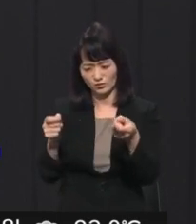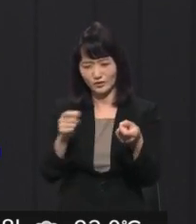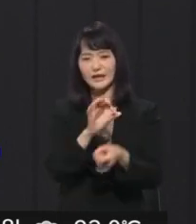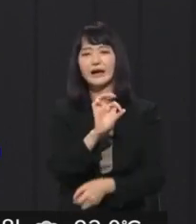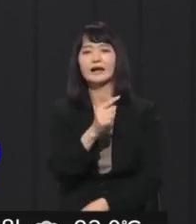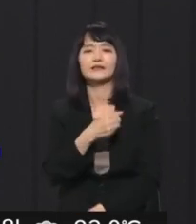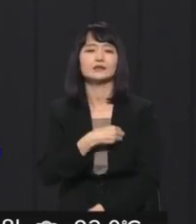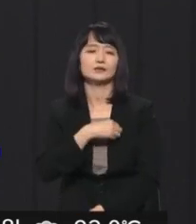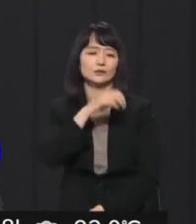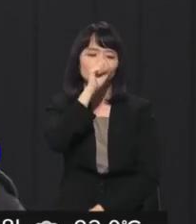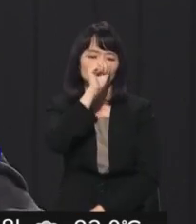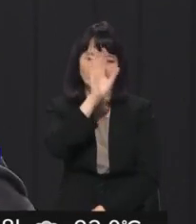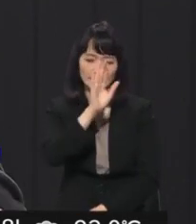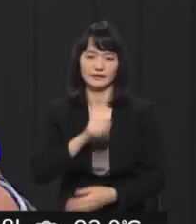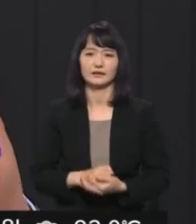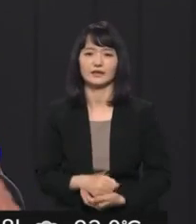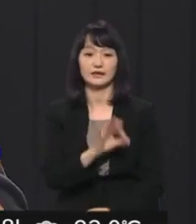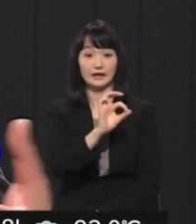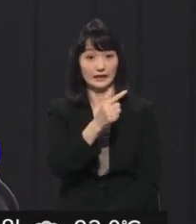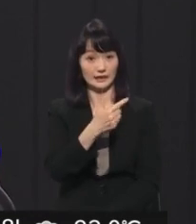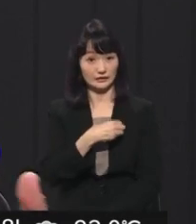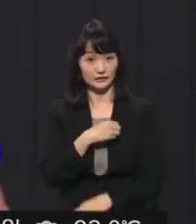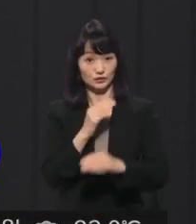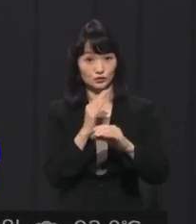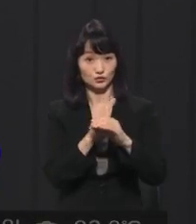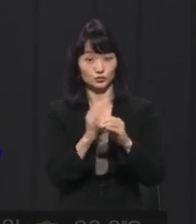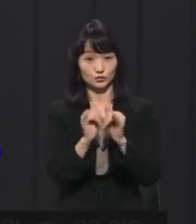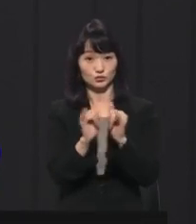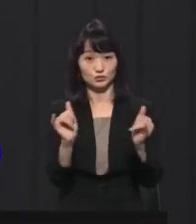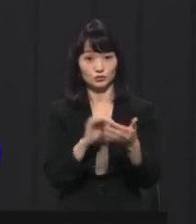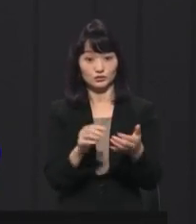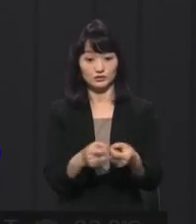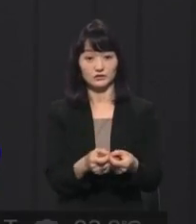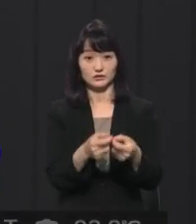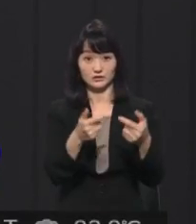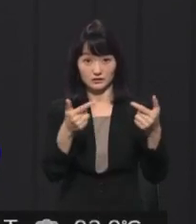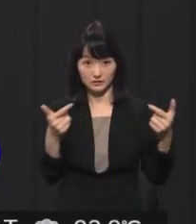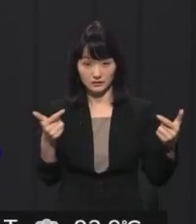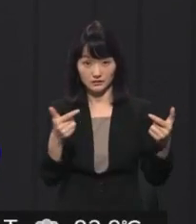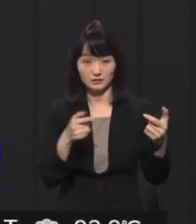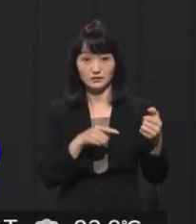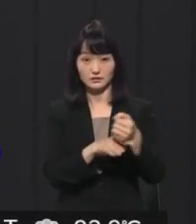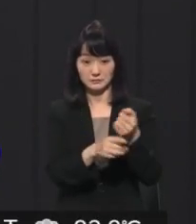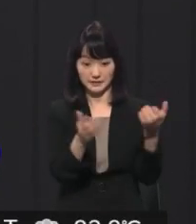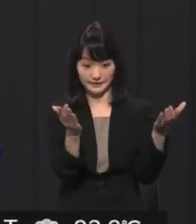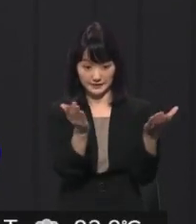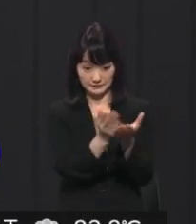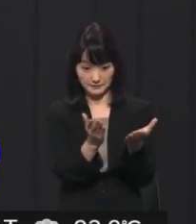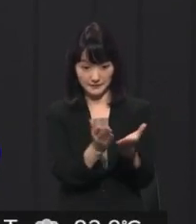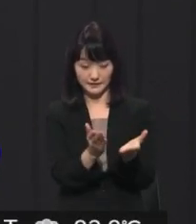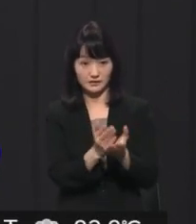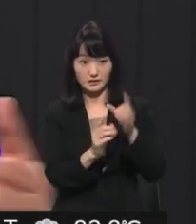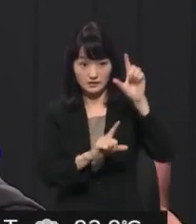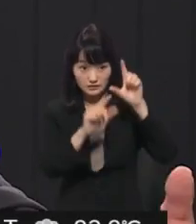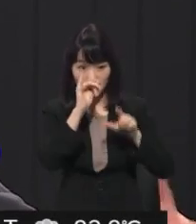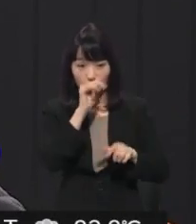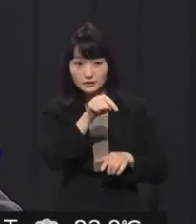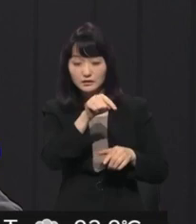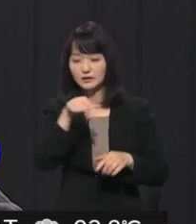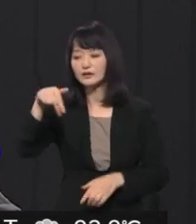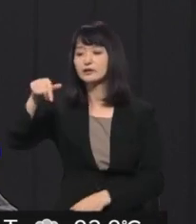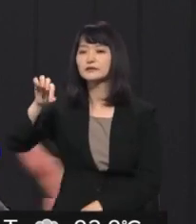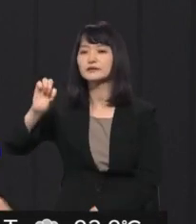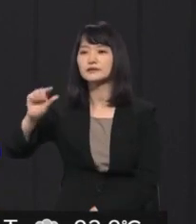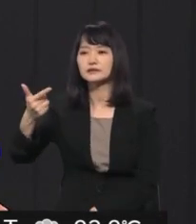타 왜냐하면 은 안철수 의원 이 중도 확장 적인 그래도 이제 뭔가 어떤 합리적인 이미지 같은 것들이 있죠 근데 그게 장제원